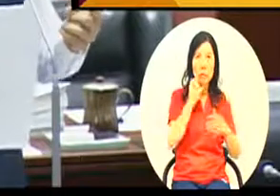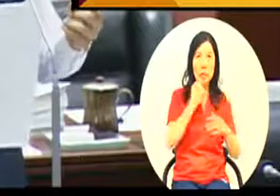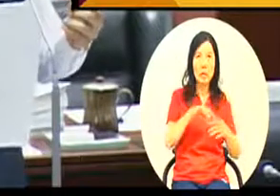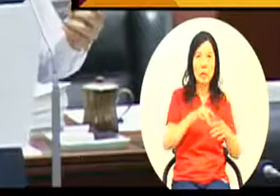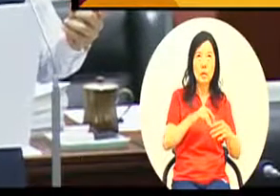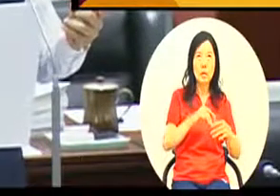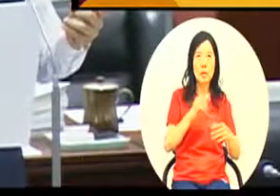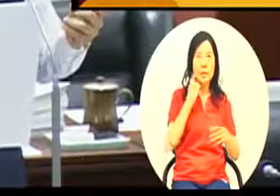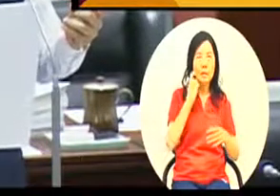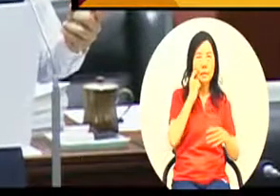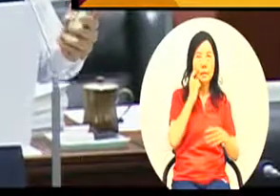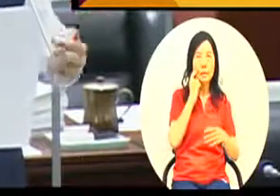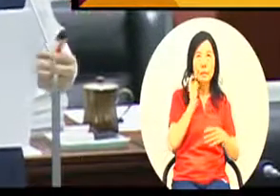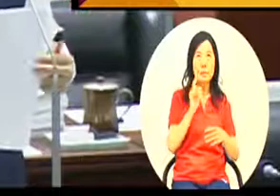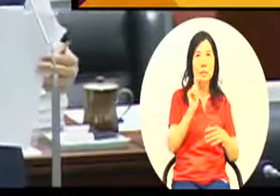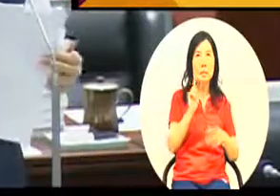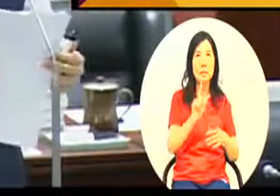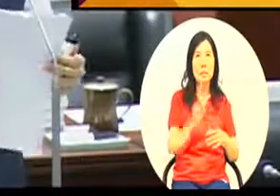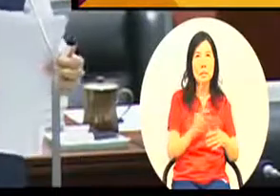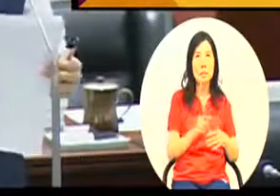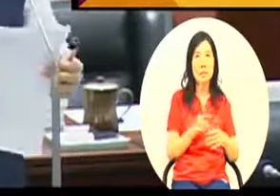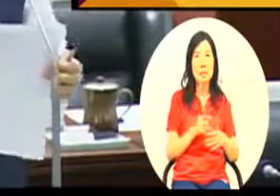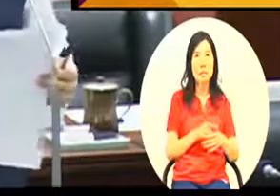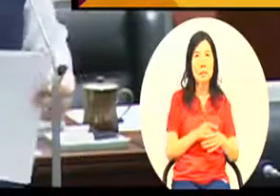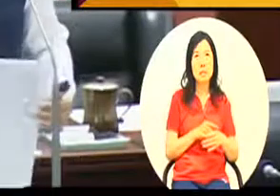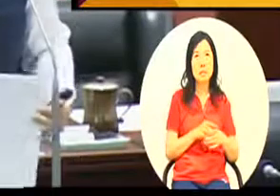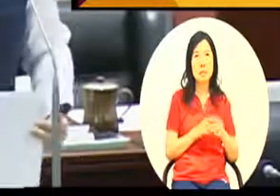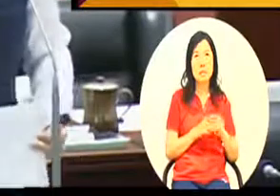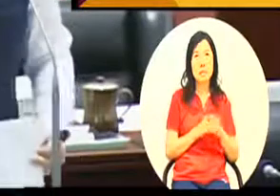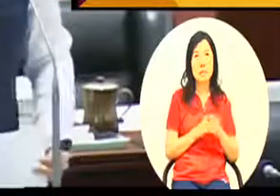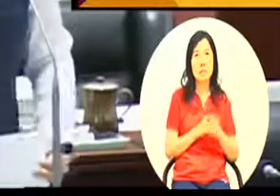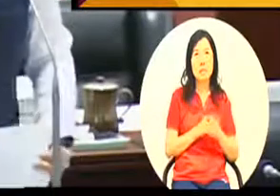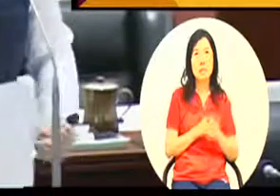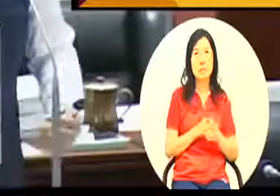招生不易。为什么会这么讲？因为